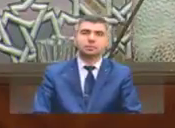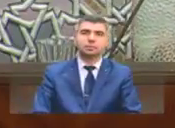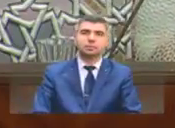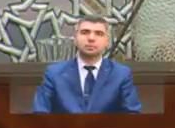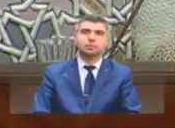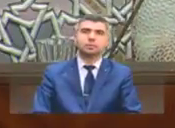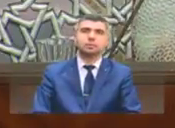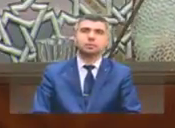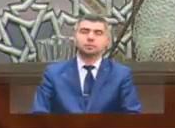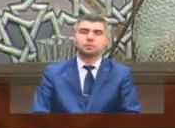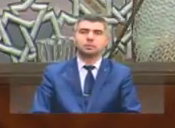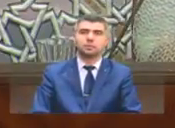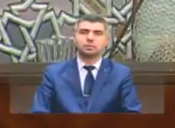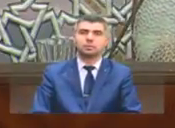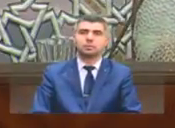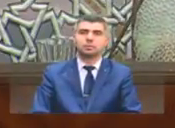شكرا